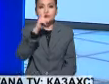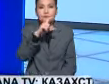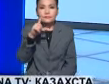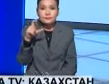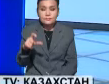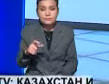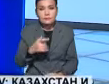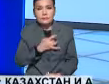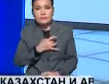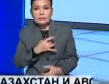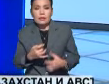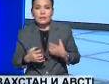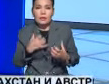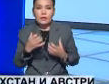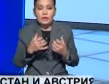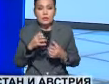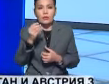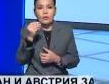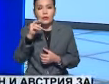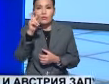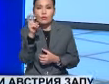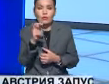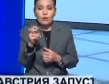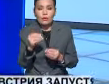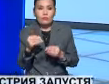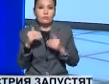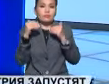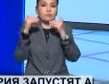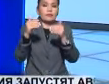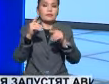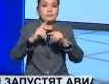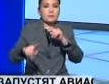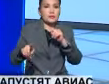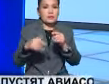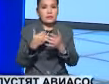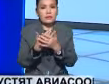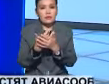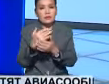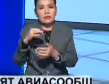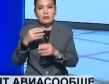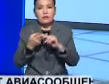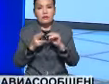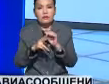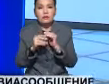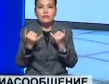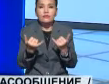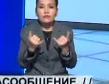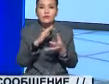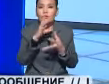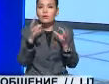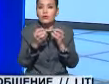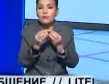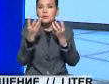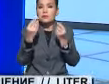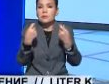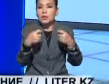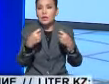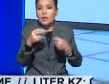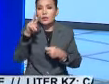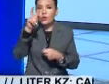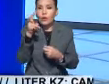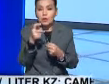Казахстанцы встревожены скачками курса доллара. Американская валюта в последние дни выросла на несколько тенге. А сегодня по итогам дневных торгов доллар